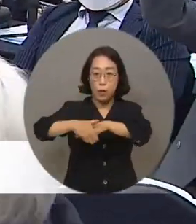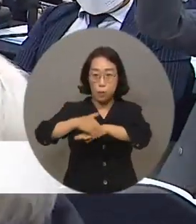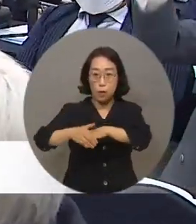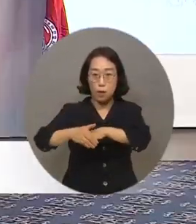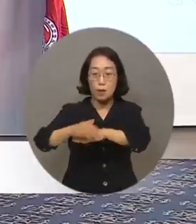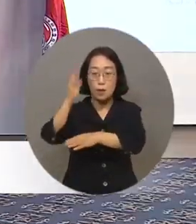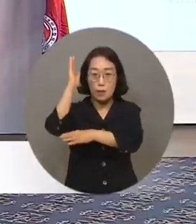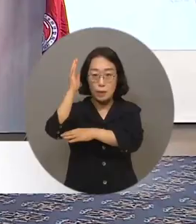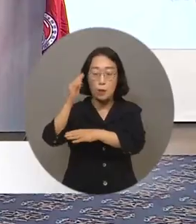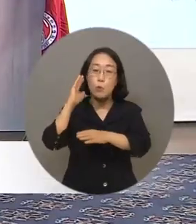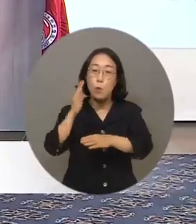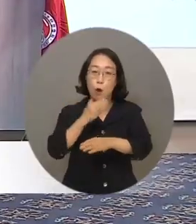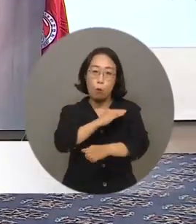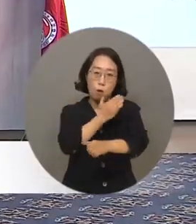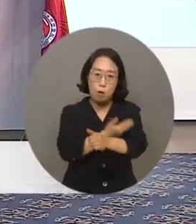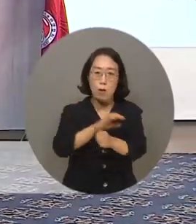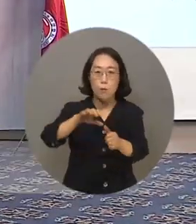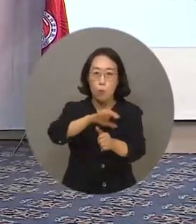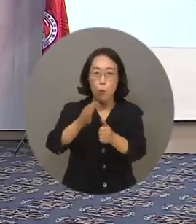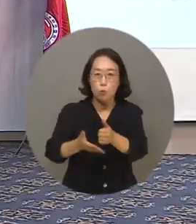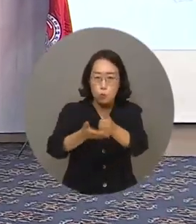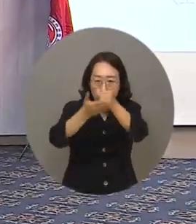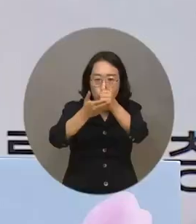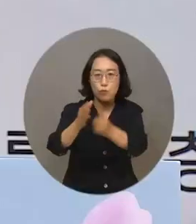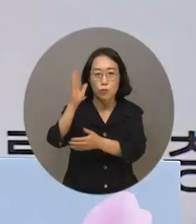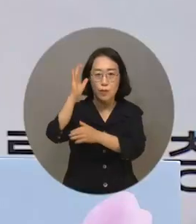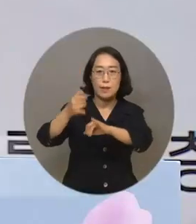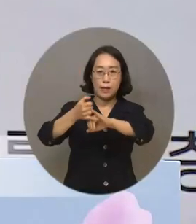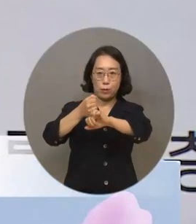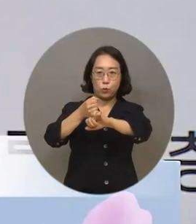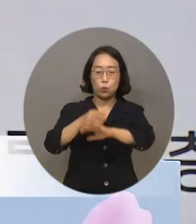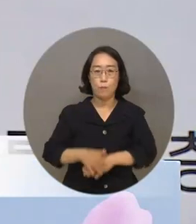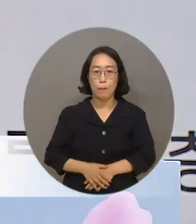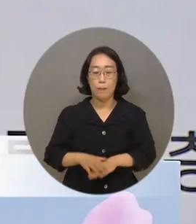등을 언급하며 농아인의 권리보장을 약속했습니다 더불어